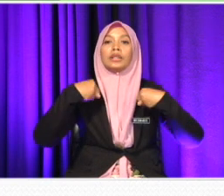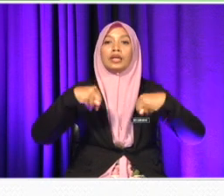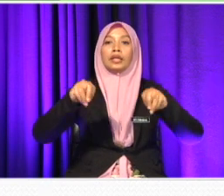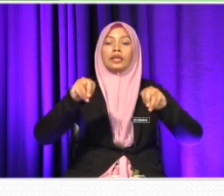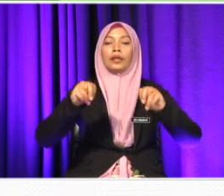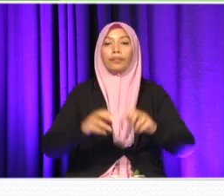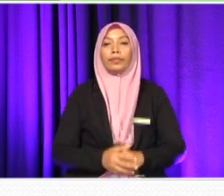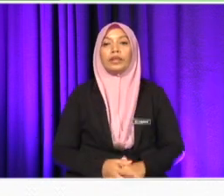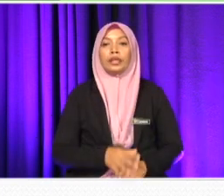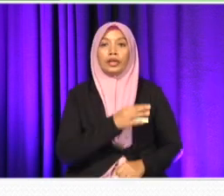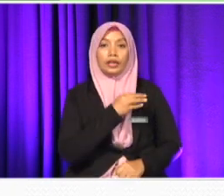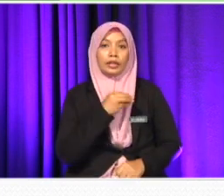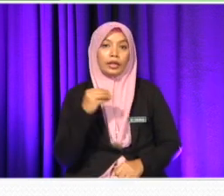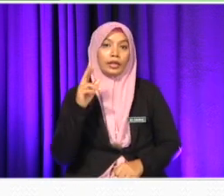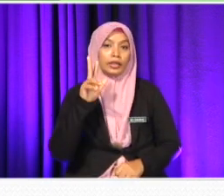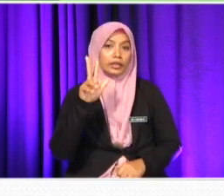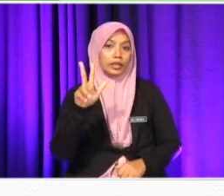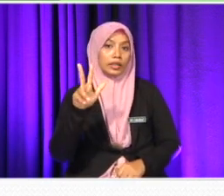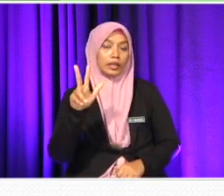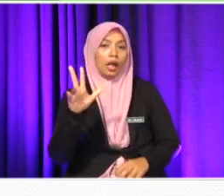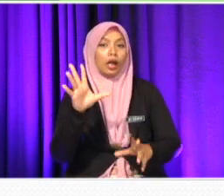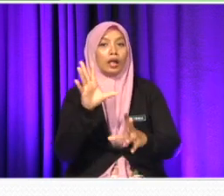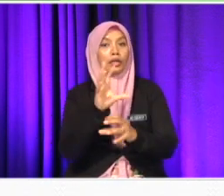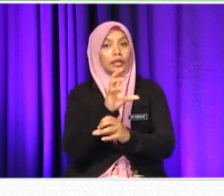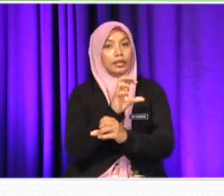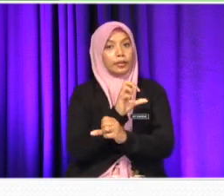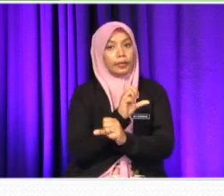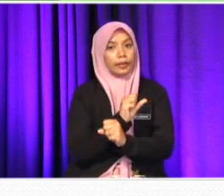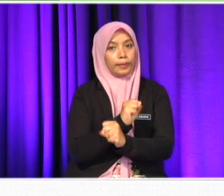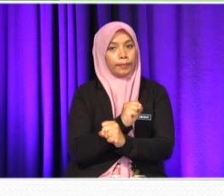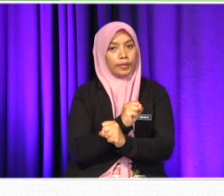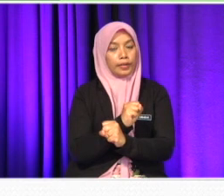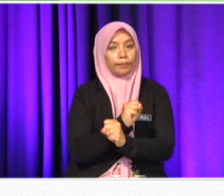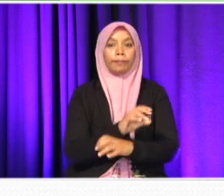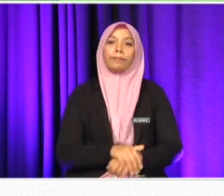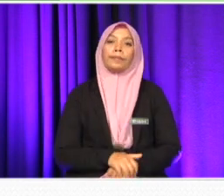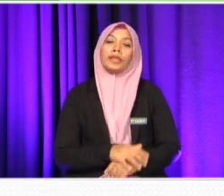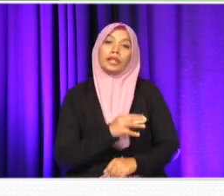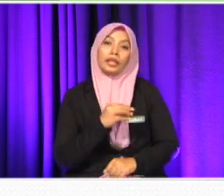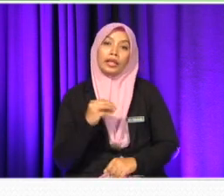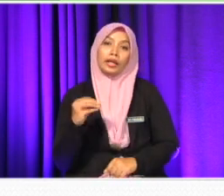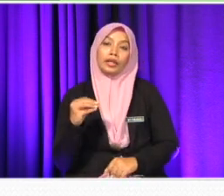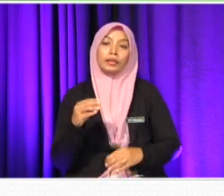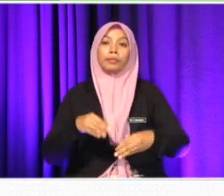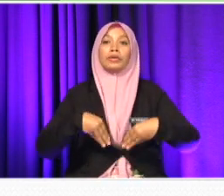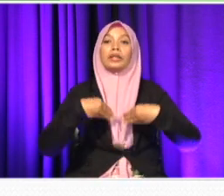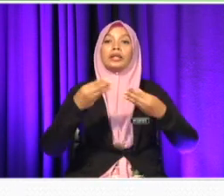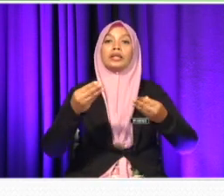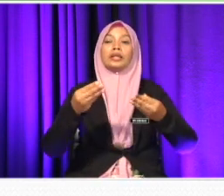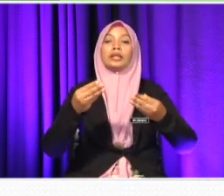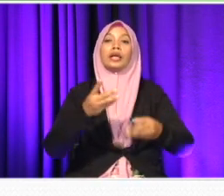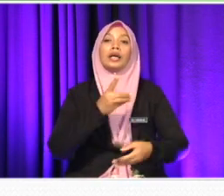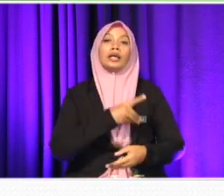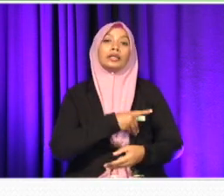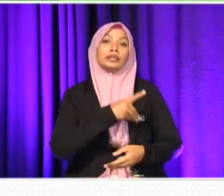dan yang ketiga yang dapat harga yang ke-6 lah kan urutan keuangan akan menyalurkan dana peringatan umat muslim untuk melakukan